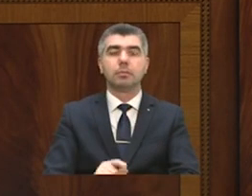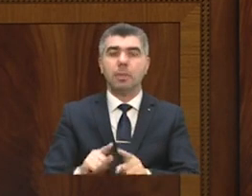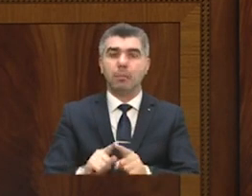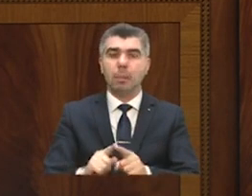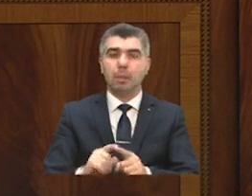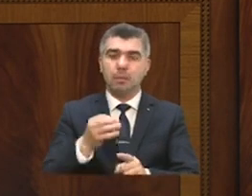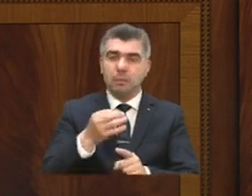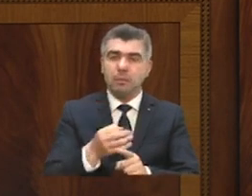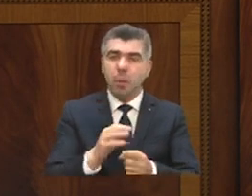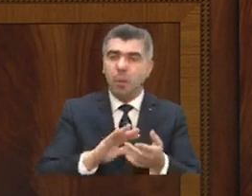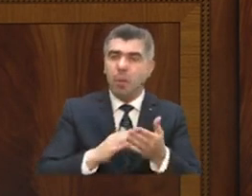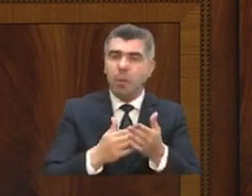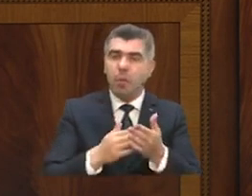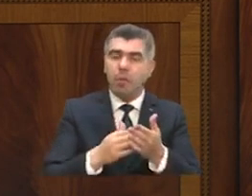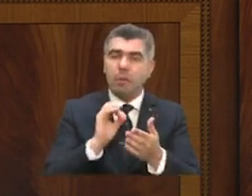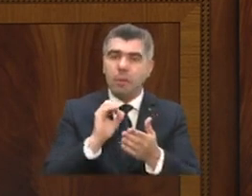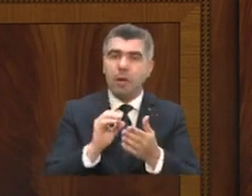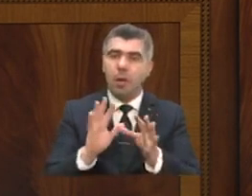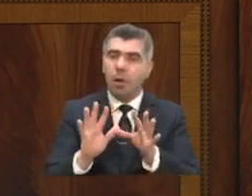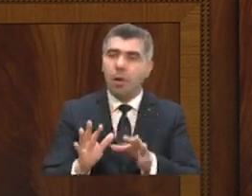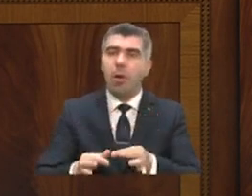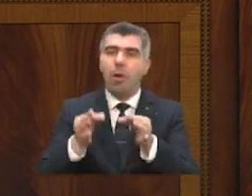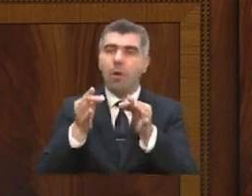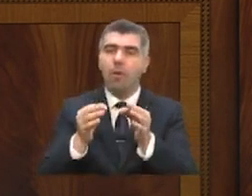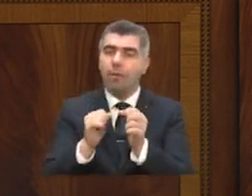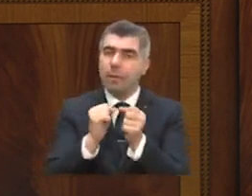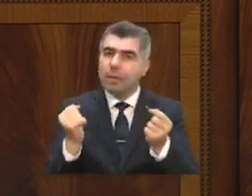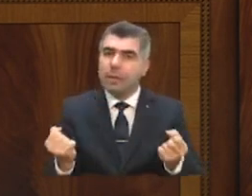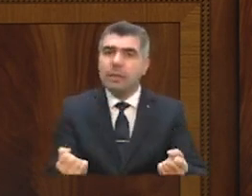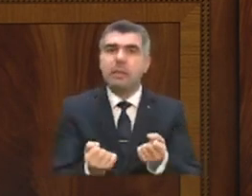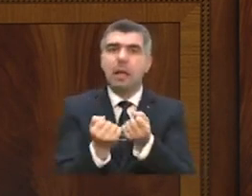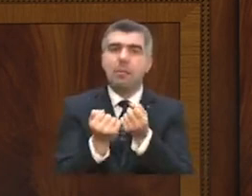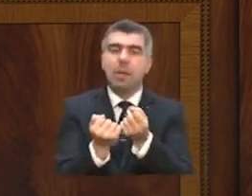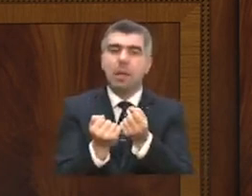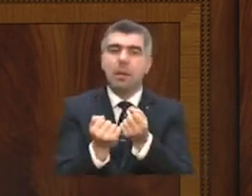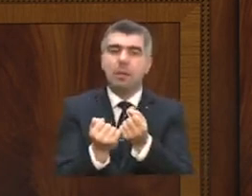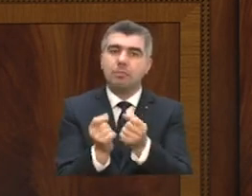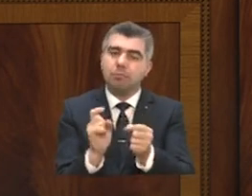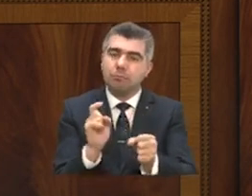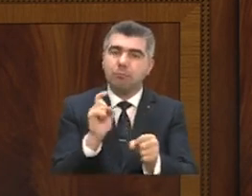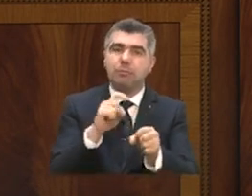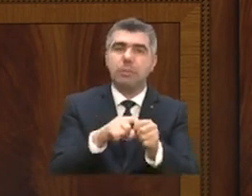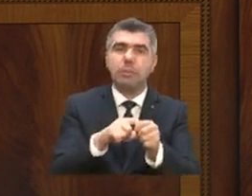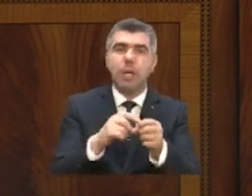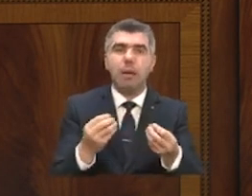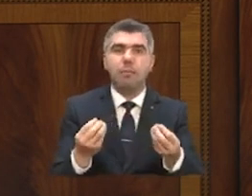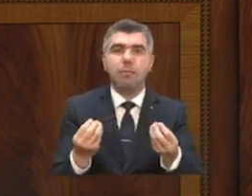ومتانة أسسه بفضل الاختيارات التنموية التي